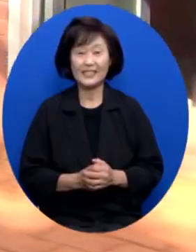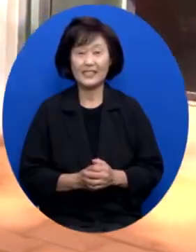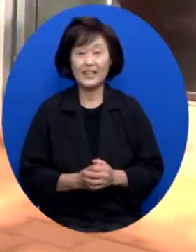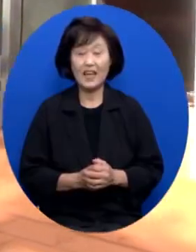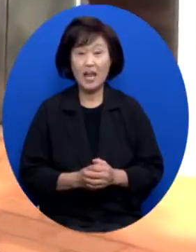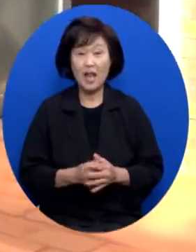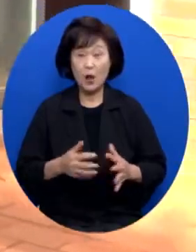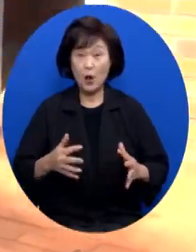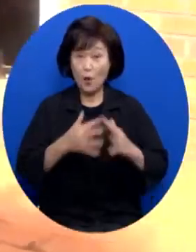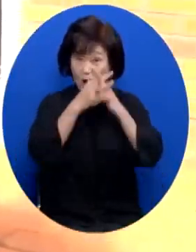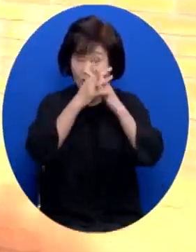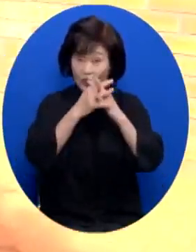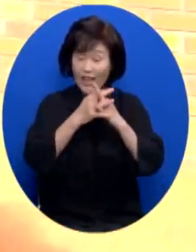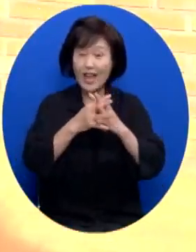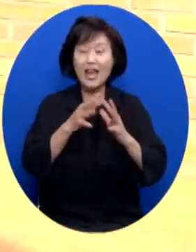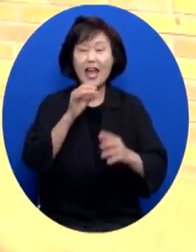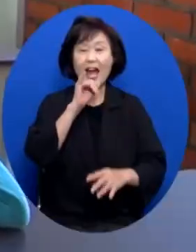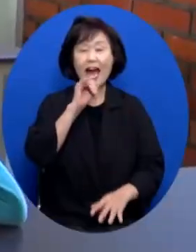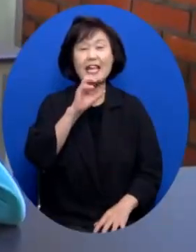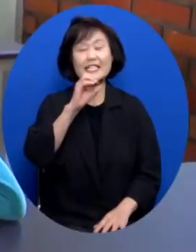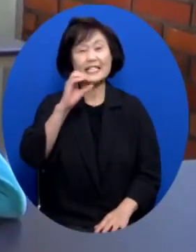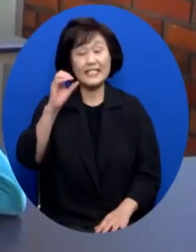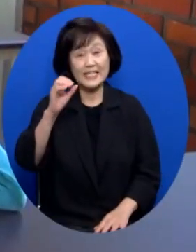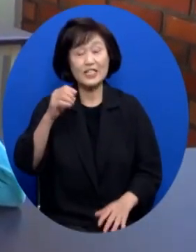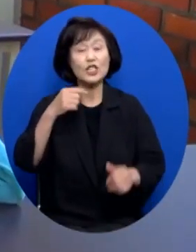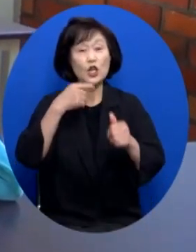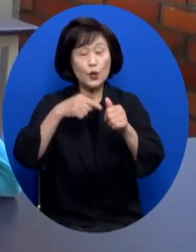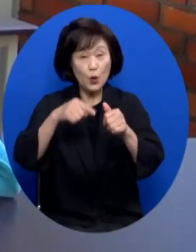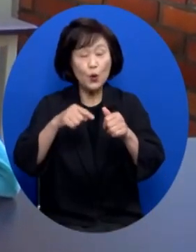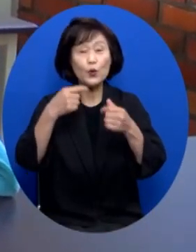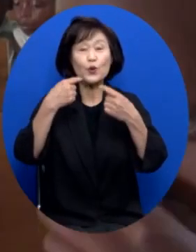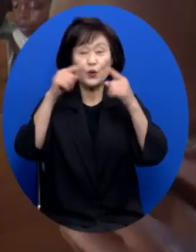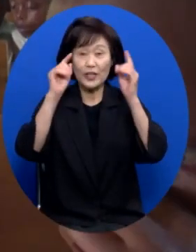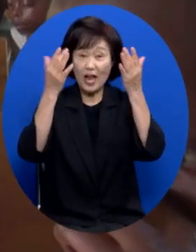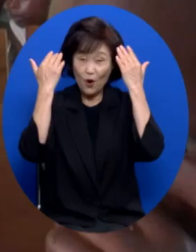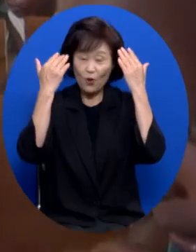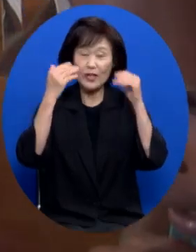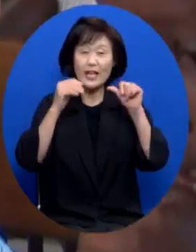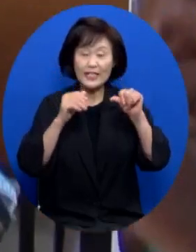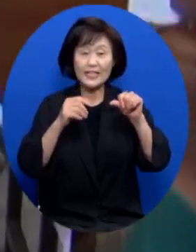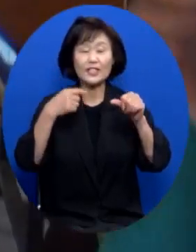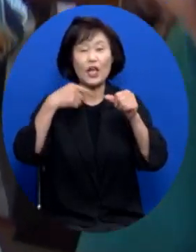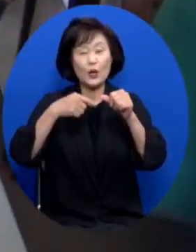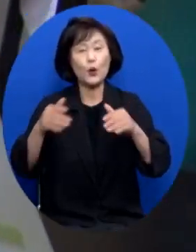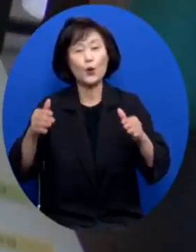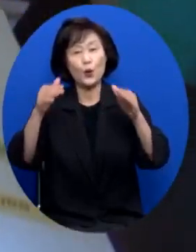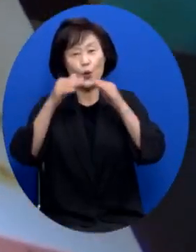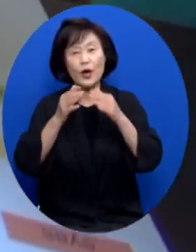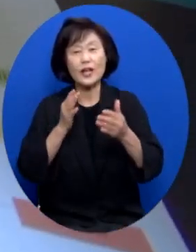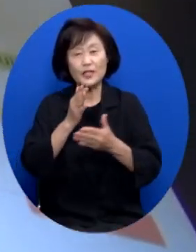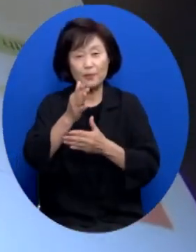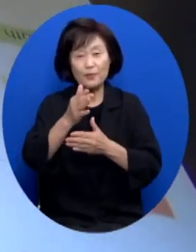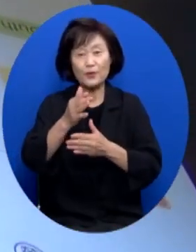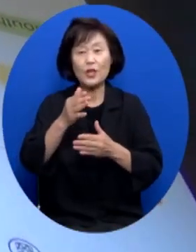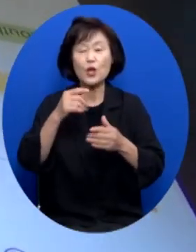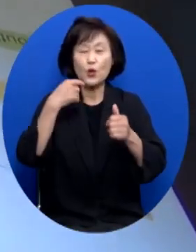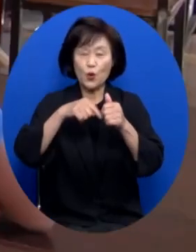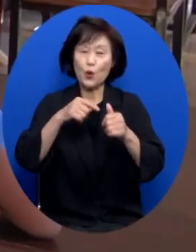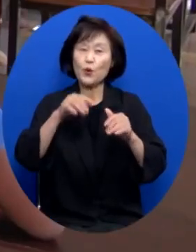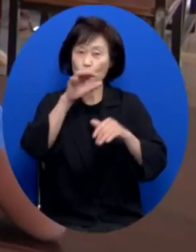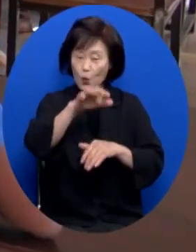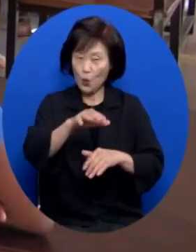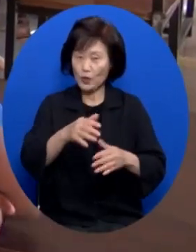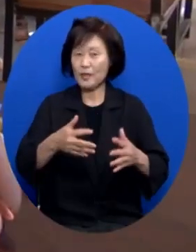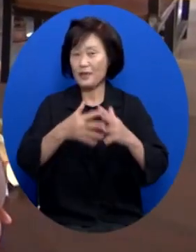이번에 완공된 르완다 ICCC 대학 교육관은 5개의 강의실과 전문 교육시설을 갖추고 있습니다. 특히 유아교육에